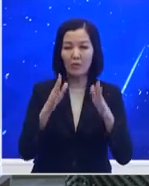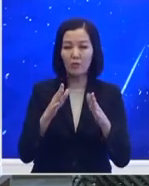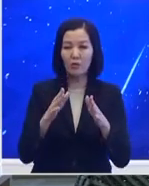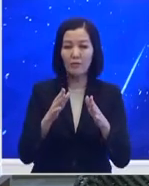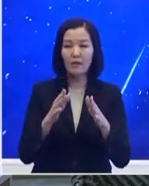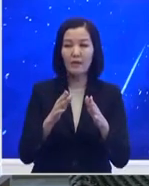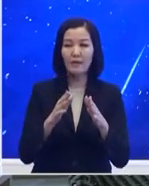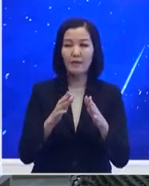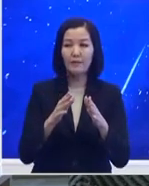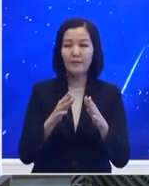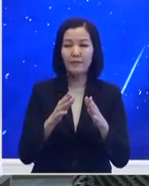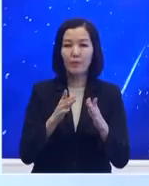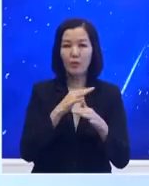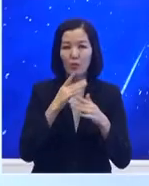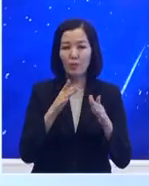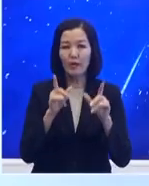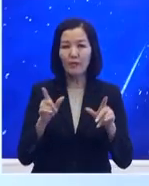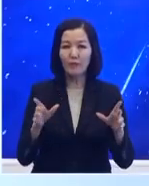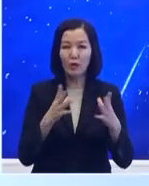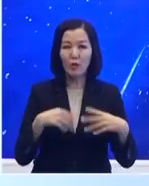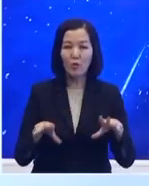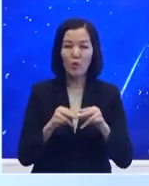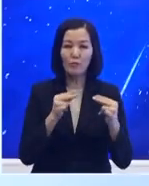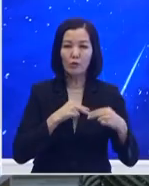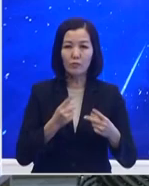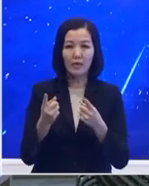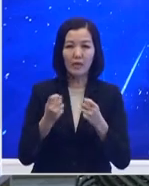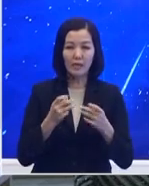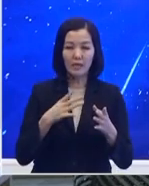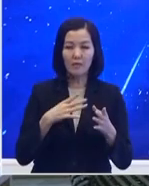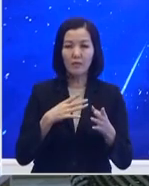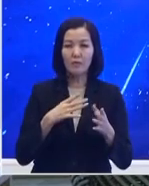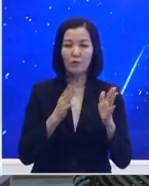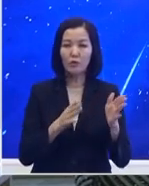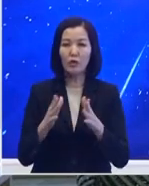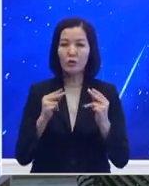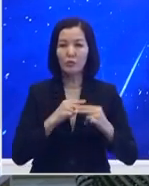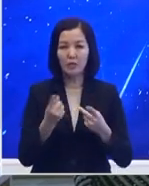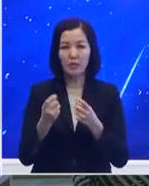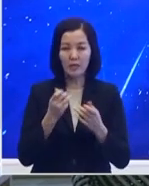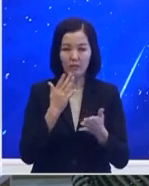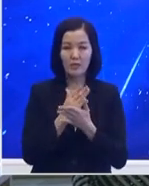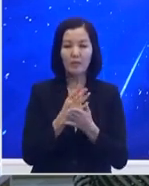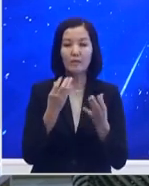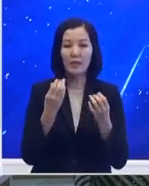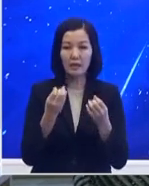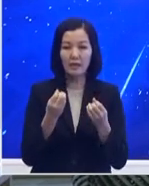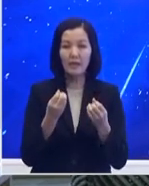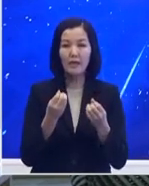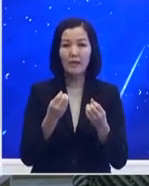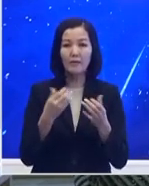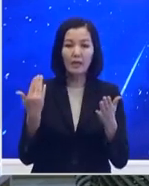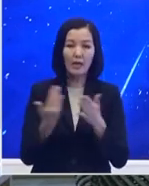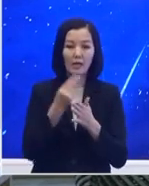оқысылерді көпсін қоғамды жұмыстарға жіберіп жатырмыз, және жаңағыдай тұрақты жұмыстарға жіберіп жатырмыз, және сонымен қатар бізде қайта